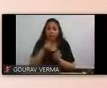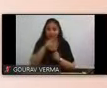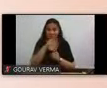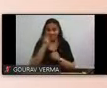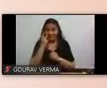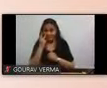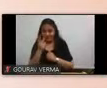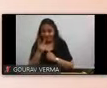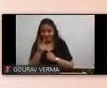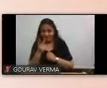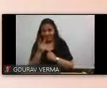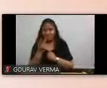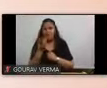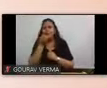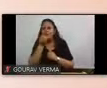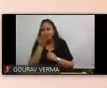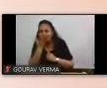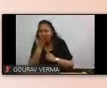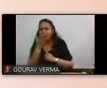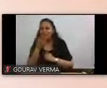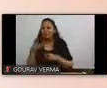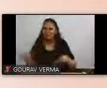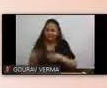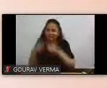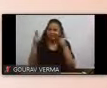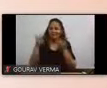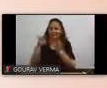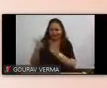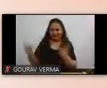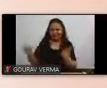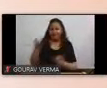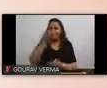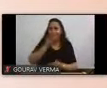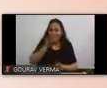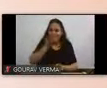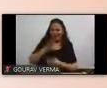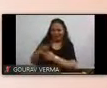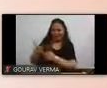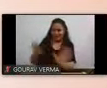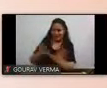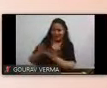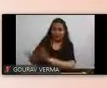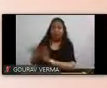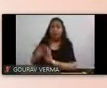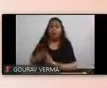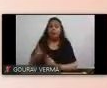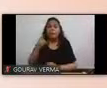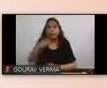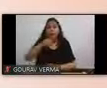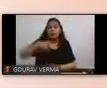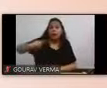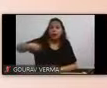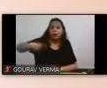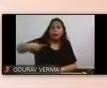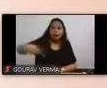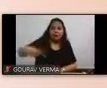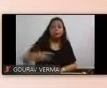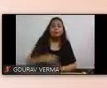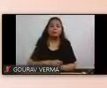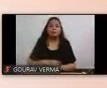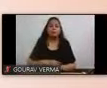fruits, flowers, grass, even har din ka functional activities. This is that if you